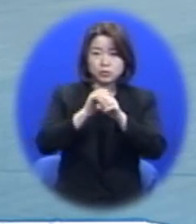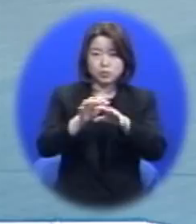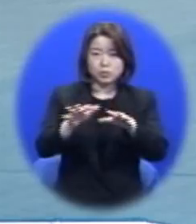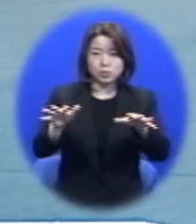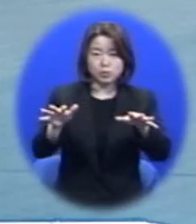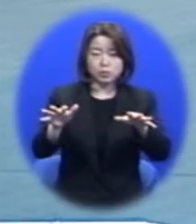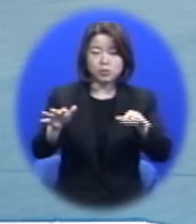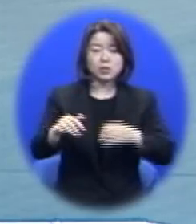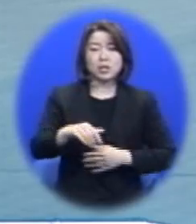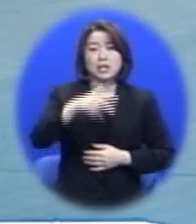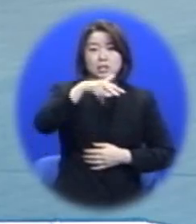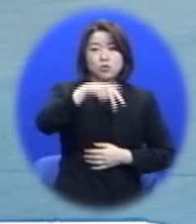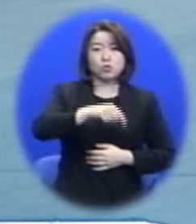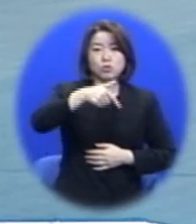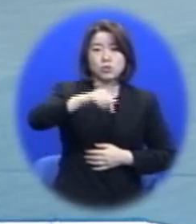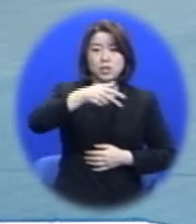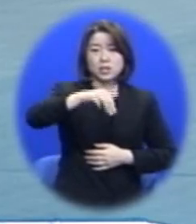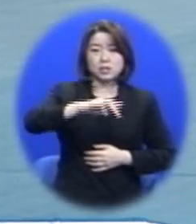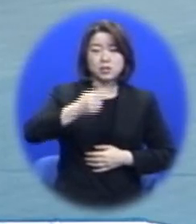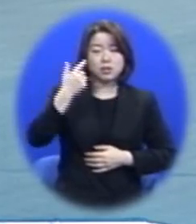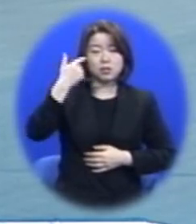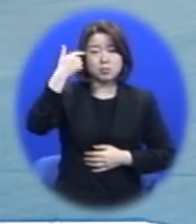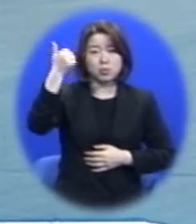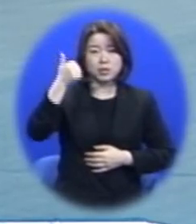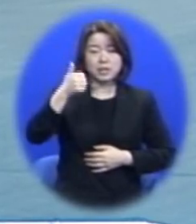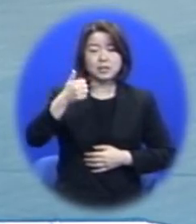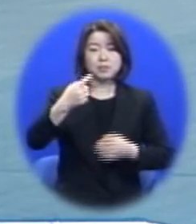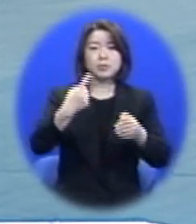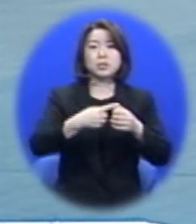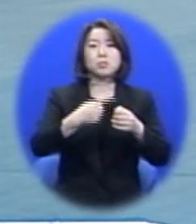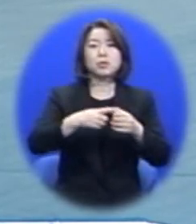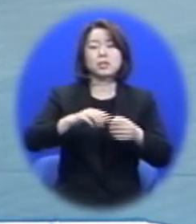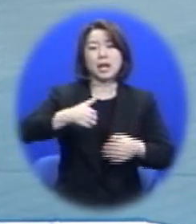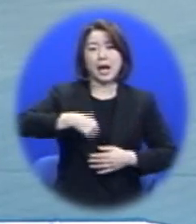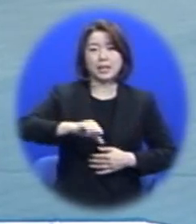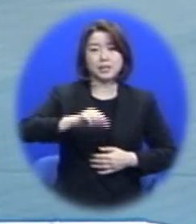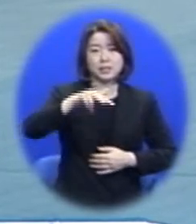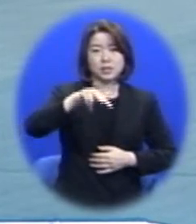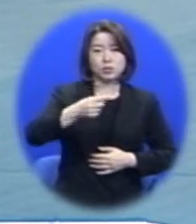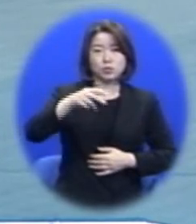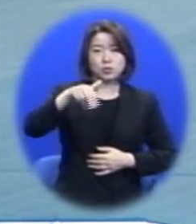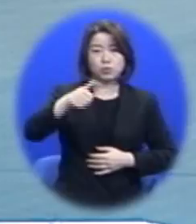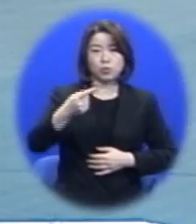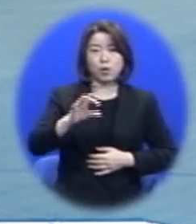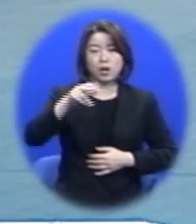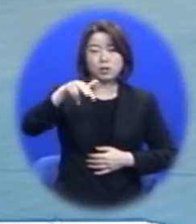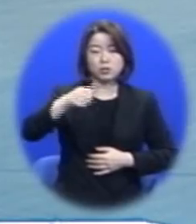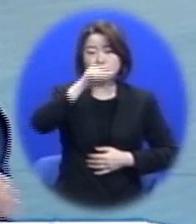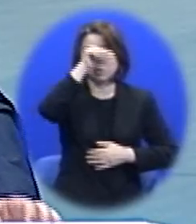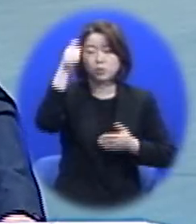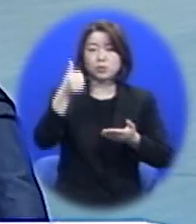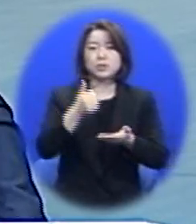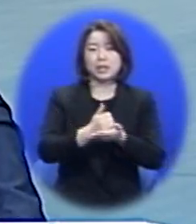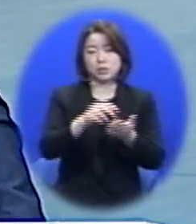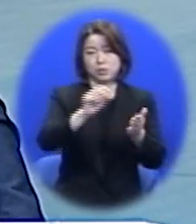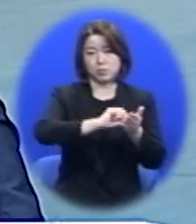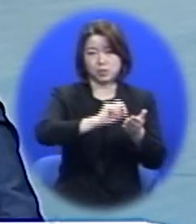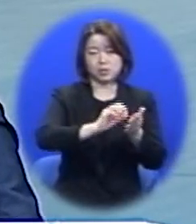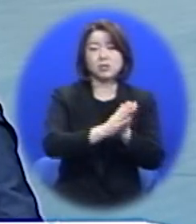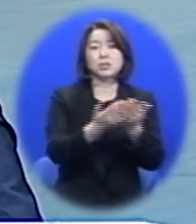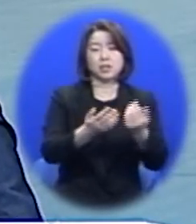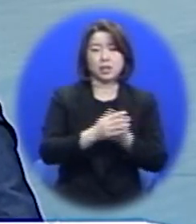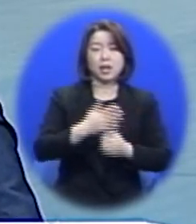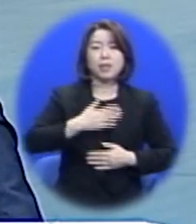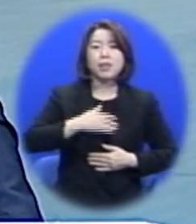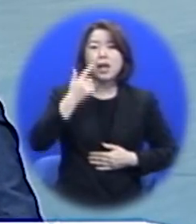책입니다. 그 책 뒷표지에 주광조 장로님의 글 한 토막이 실려 있었습니다. 내 아버지 주기철